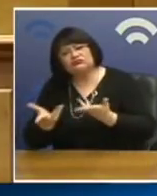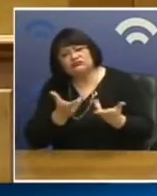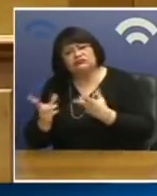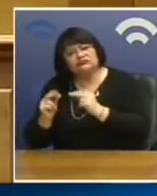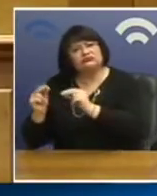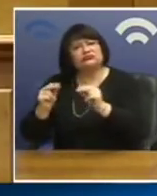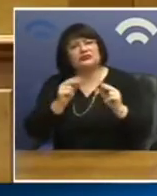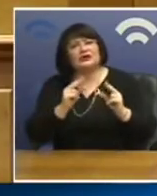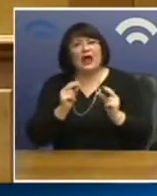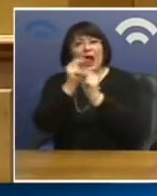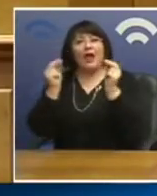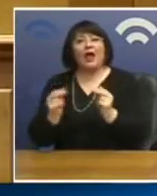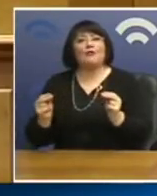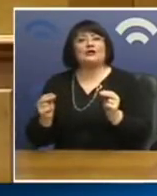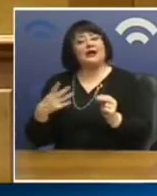παρήχθε ένα αποτέλεσμα.